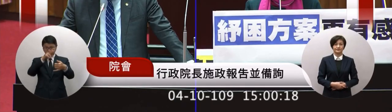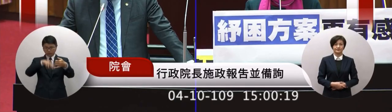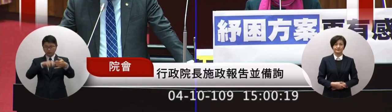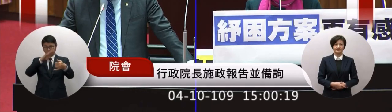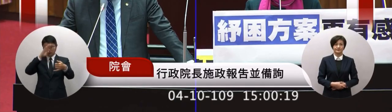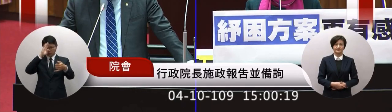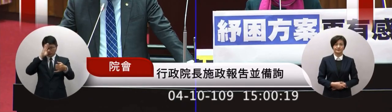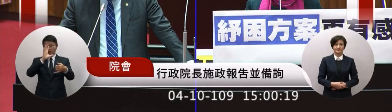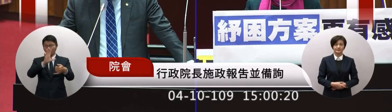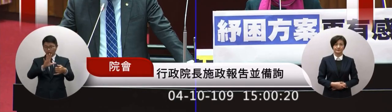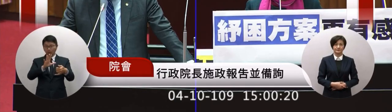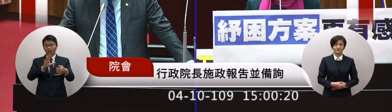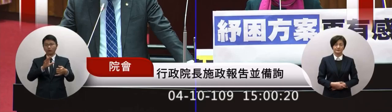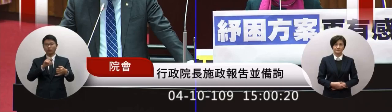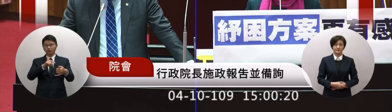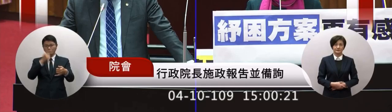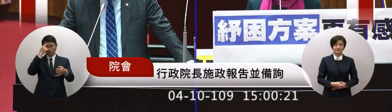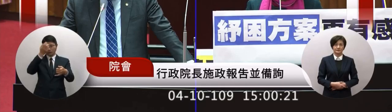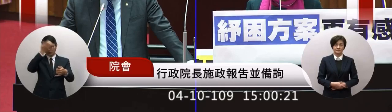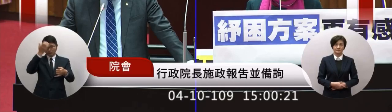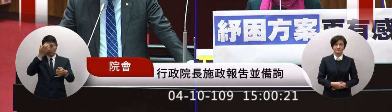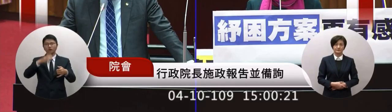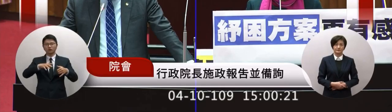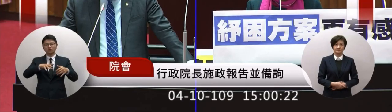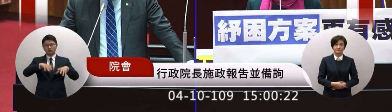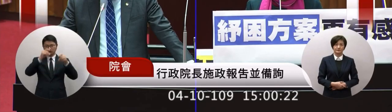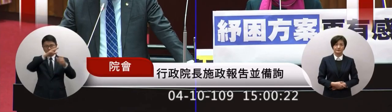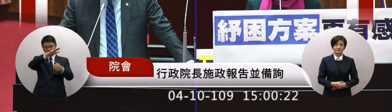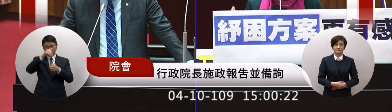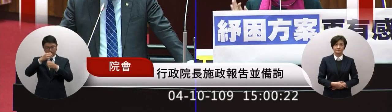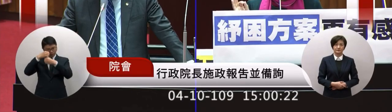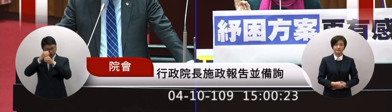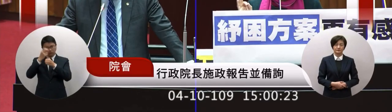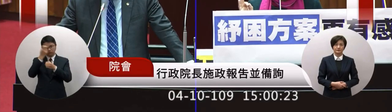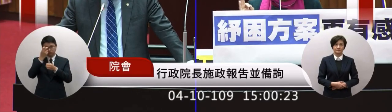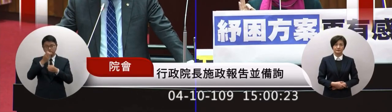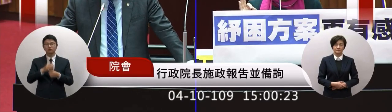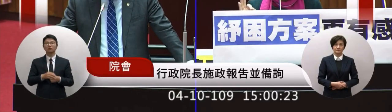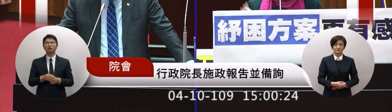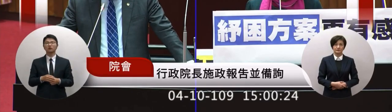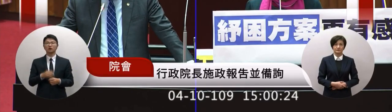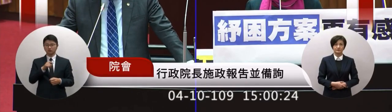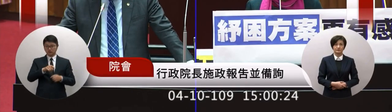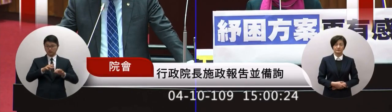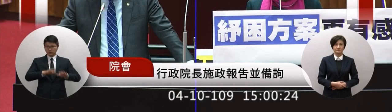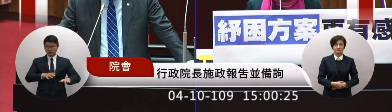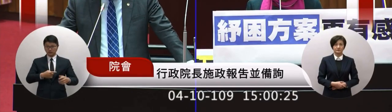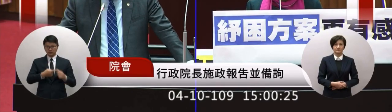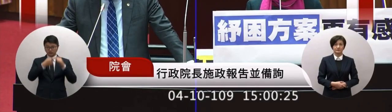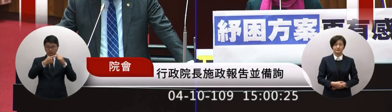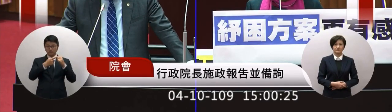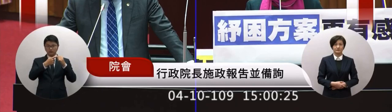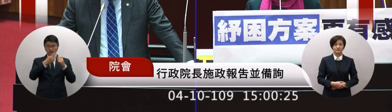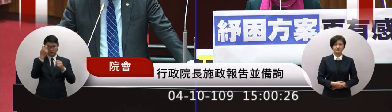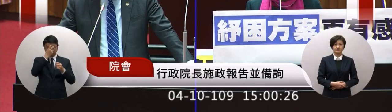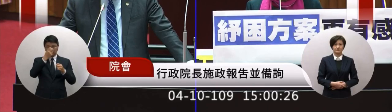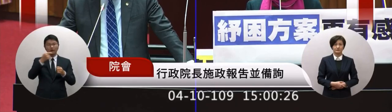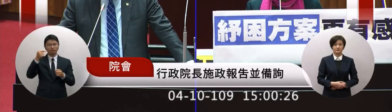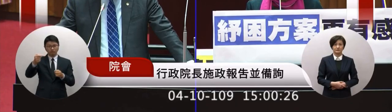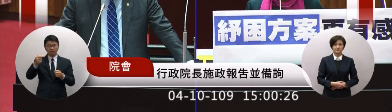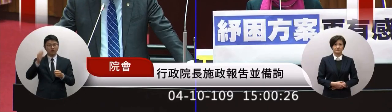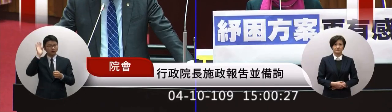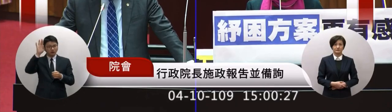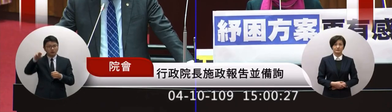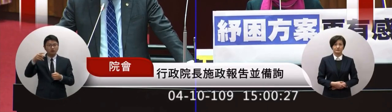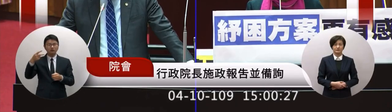烧的先进行去做采检，那其他的呢，其实你这一次采的是阴性也不表示它是阴性，因为它